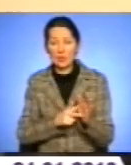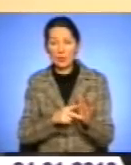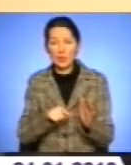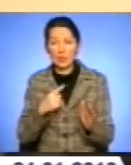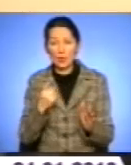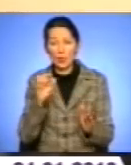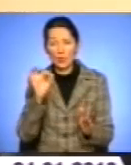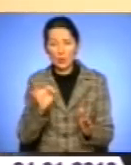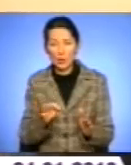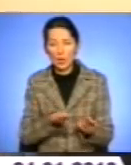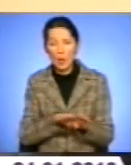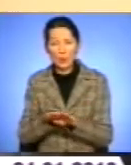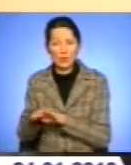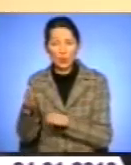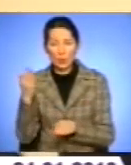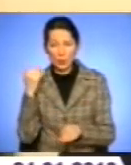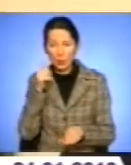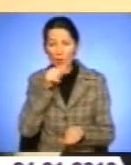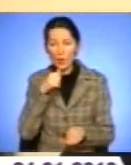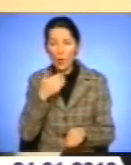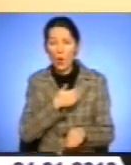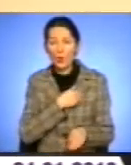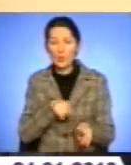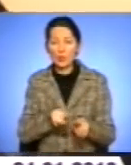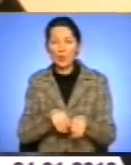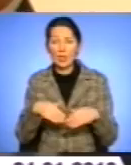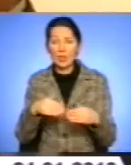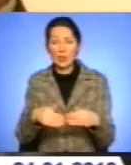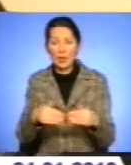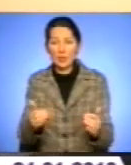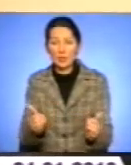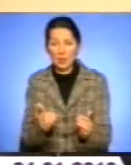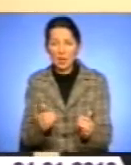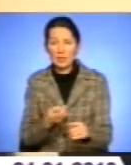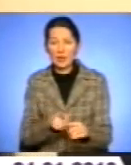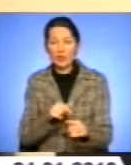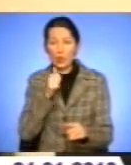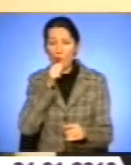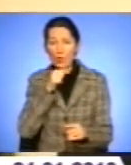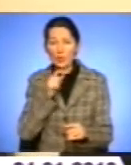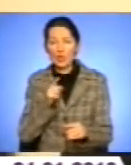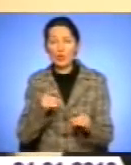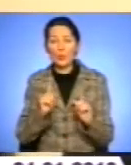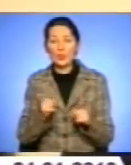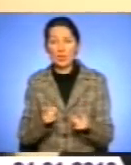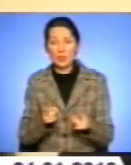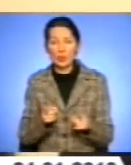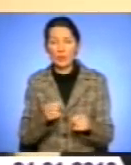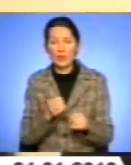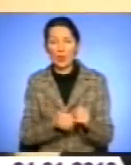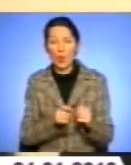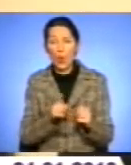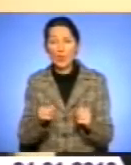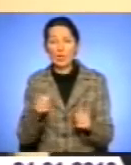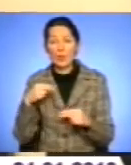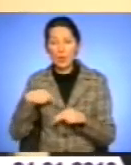нас збільшення заробітної плати, збільшення фонду заробітної плати по області. Приємно, що за рік в нас цей показник